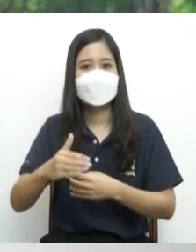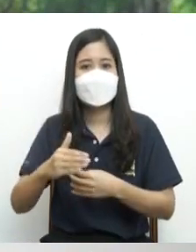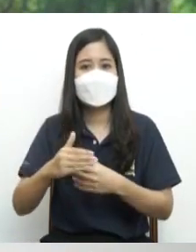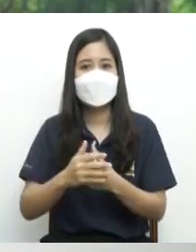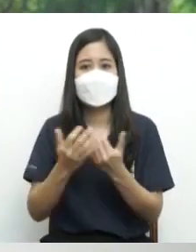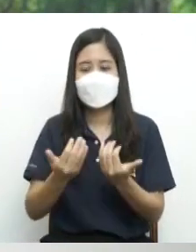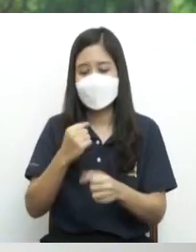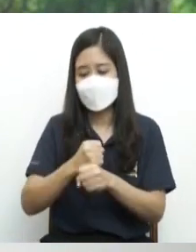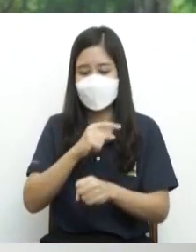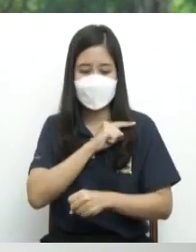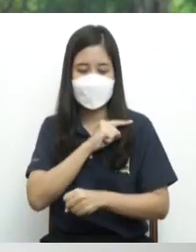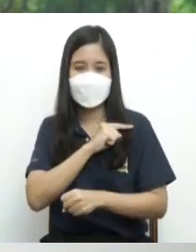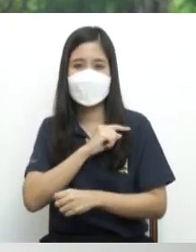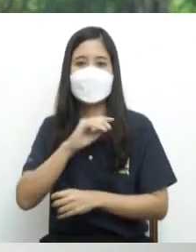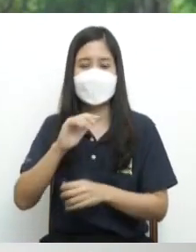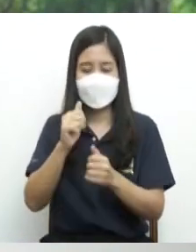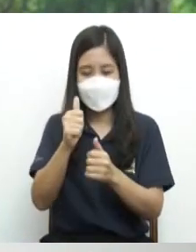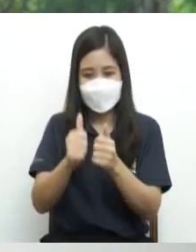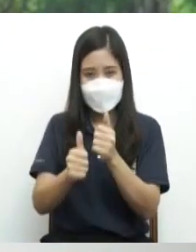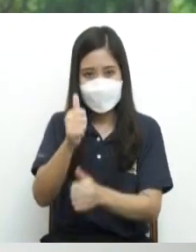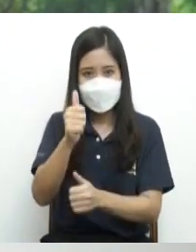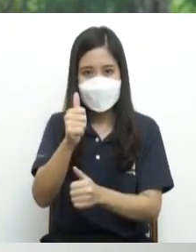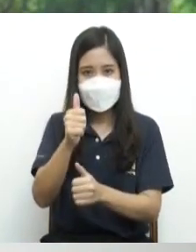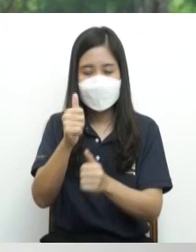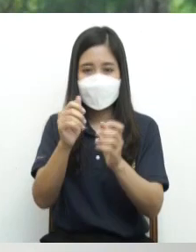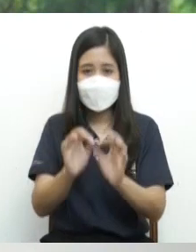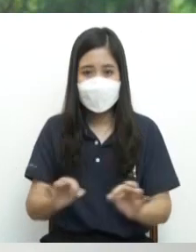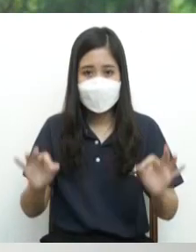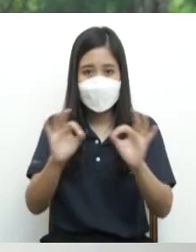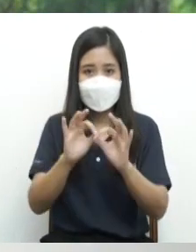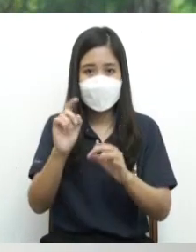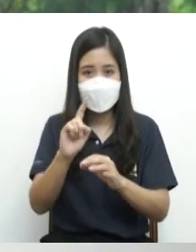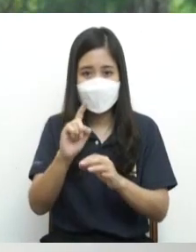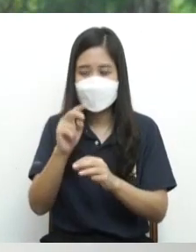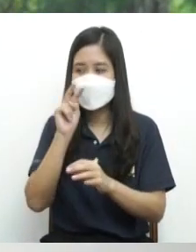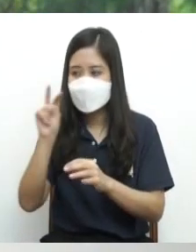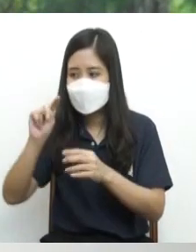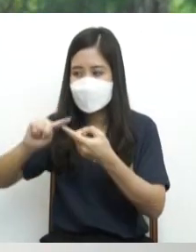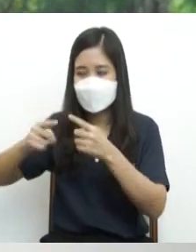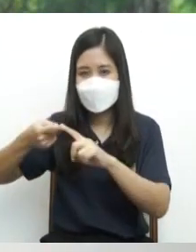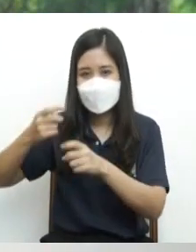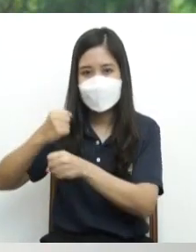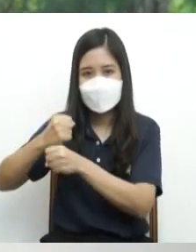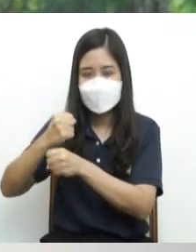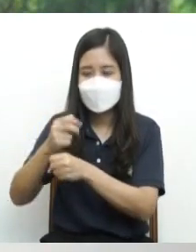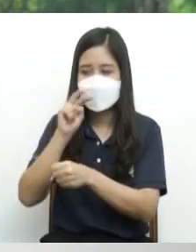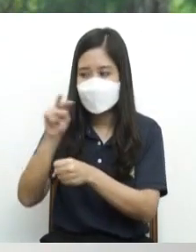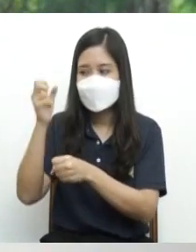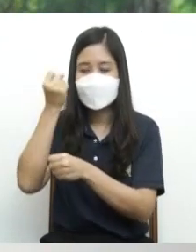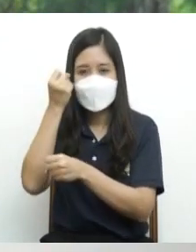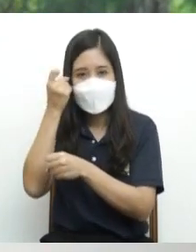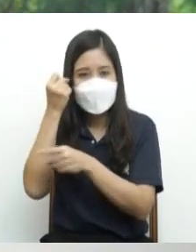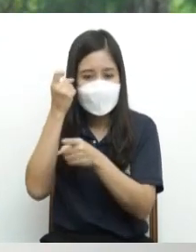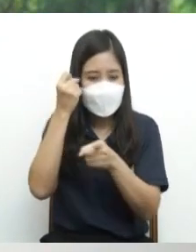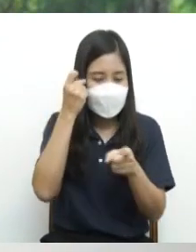ำหน้าที่ของเราให้ดีที่สุดและที่สำคัญเลยค่ะนึกถึงใจเขาใจเราสำหรับเพื่อนร่วมงานทุกคนเลยนะคะนี่คือหลักการทำง